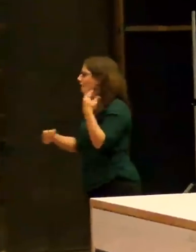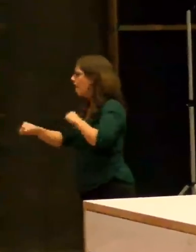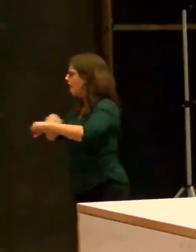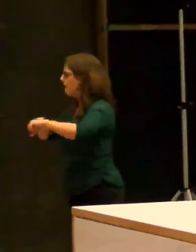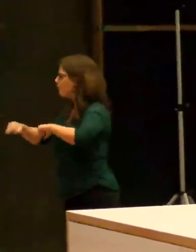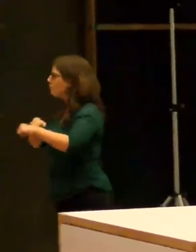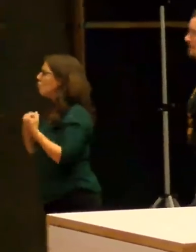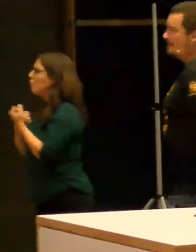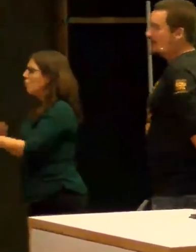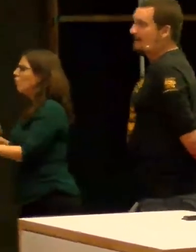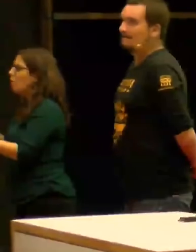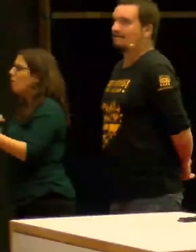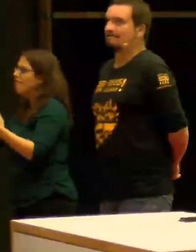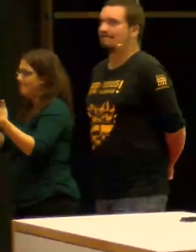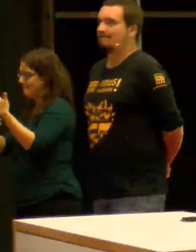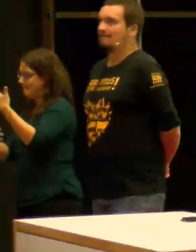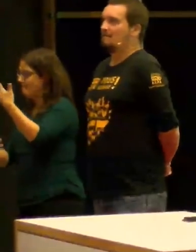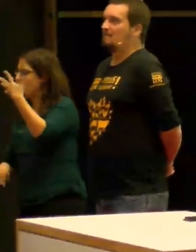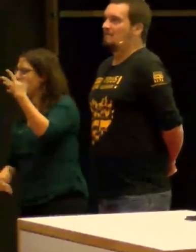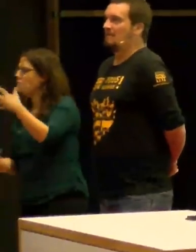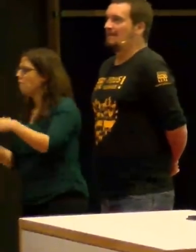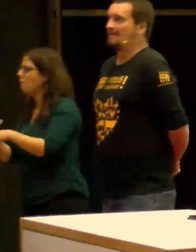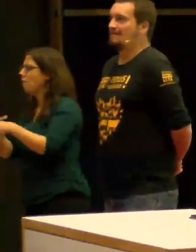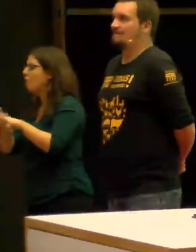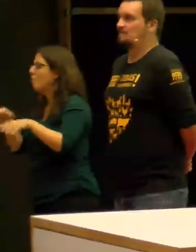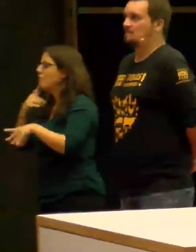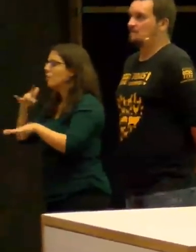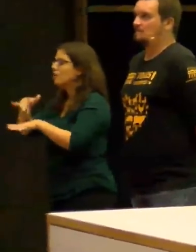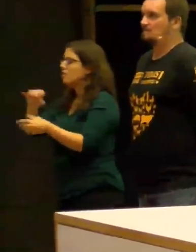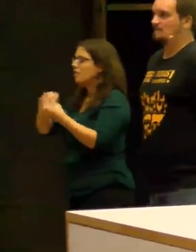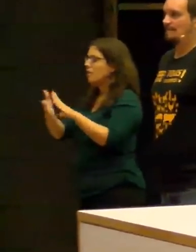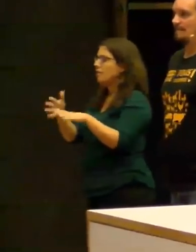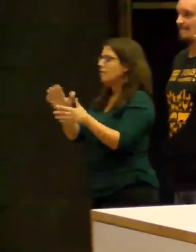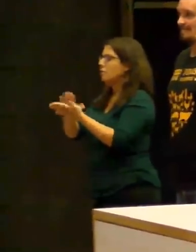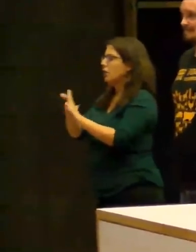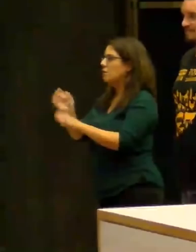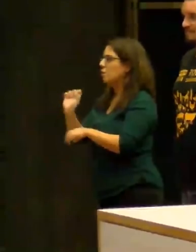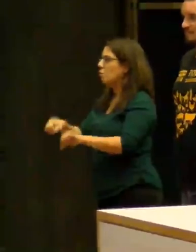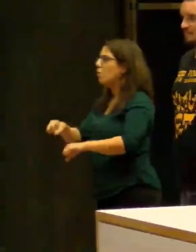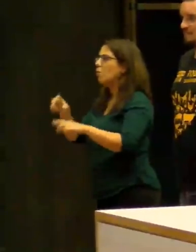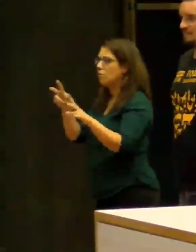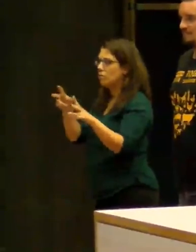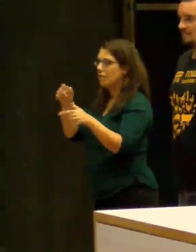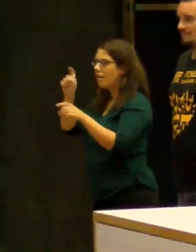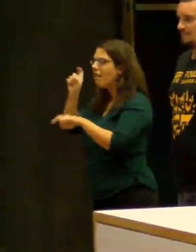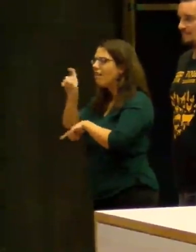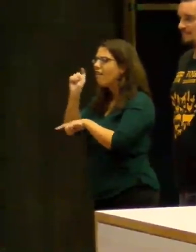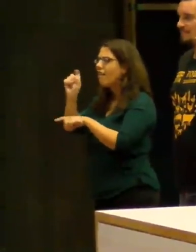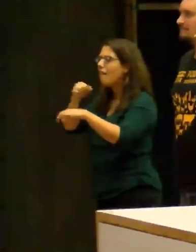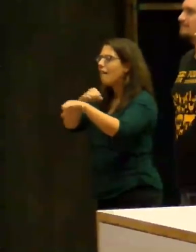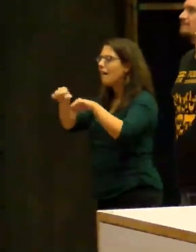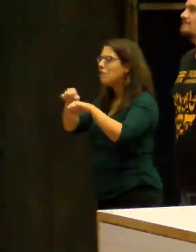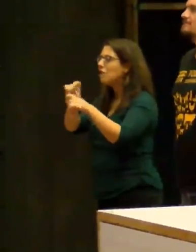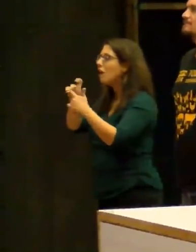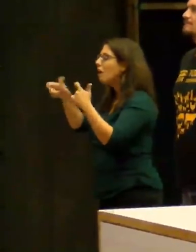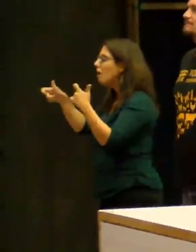pas de façon exhaustive, il y en a d'autres. Hein. Si vous allez sur le site internet de l'association, vous avez agir, et dedans vous avez agir de chez